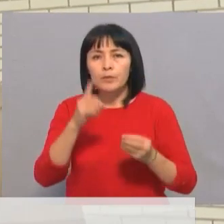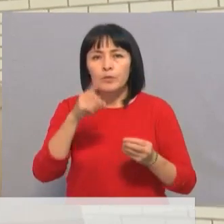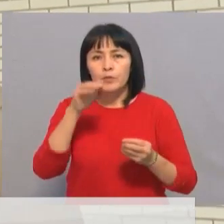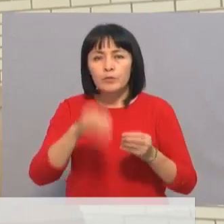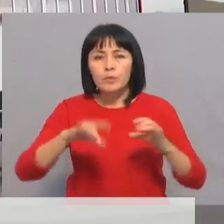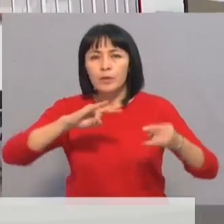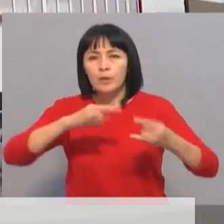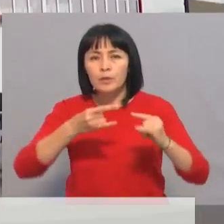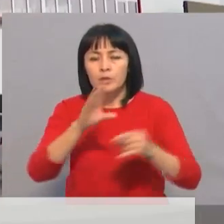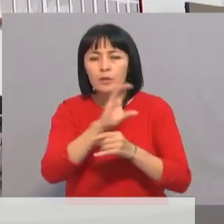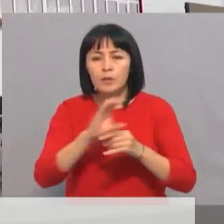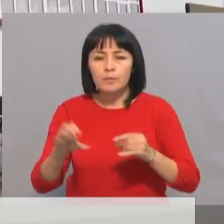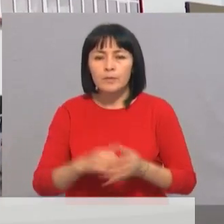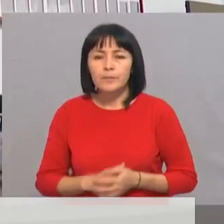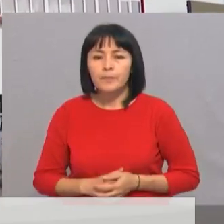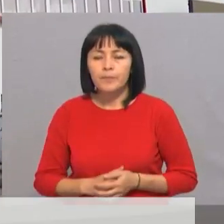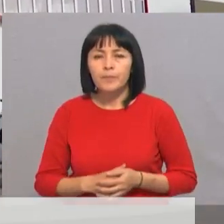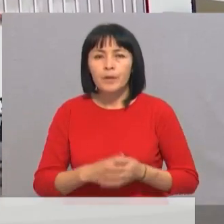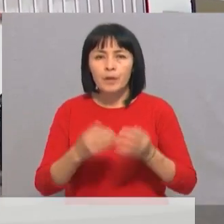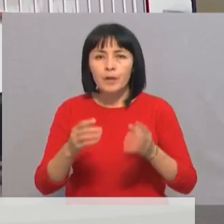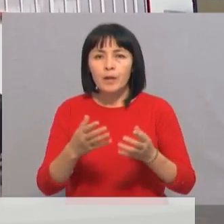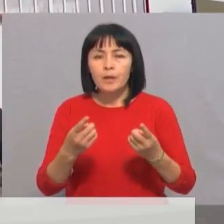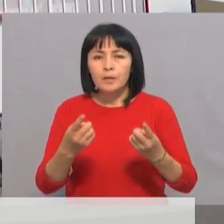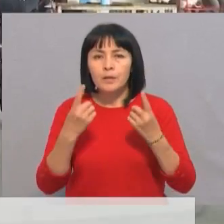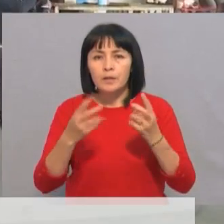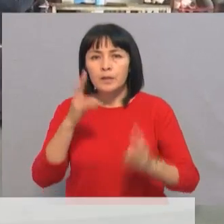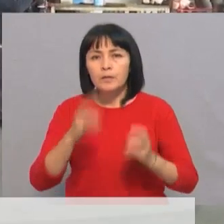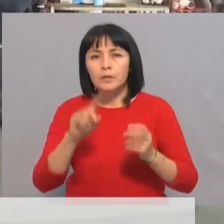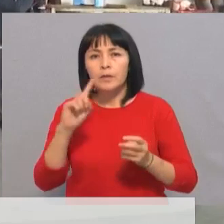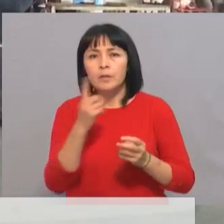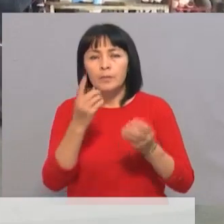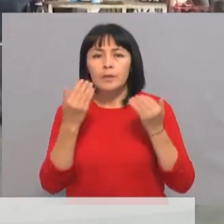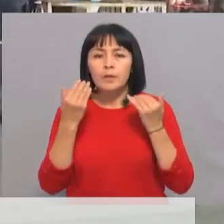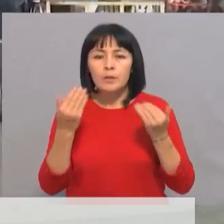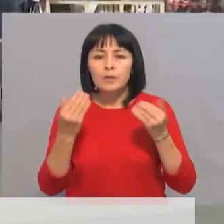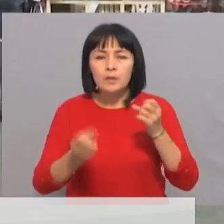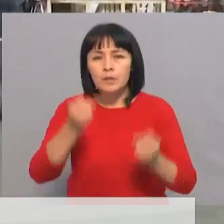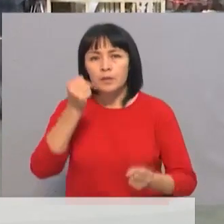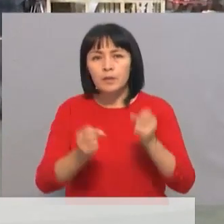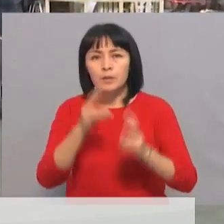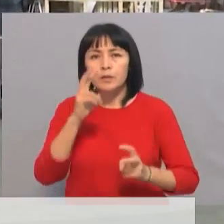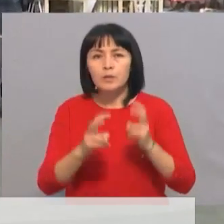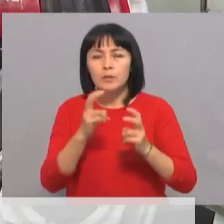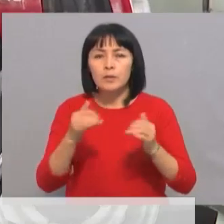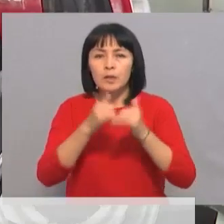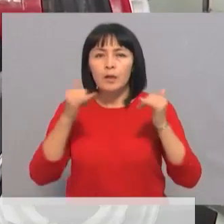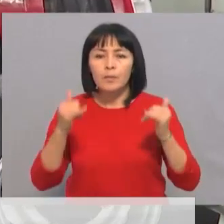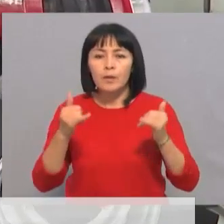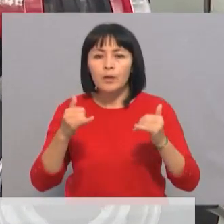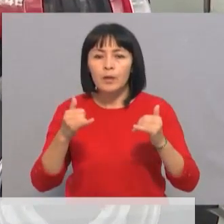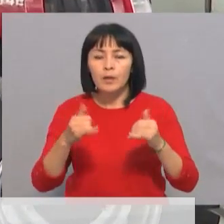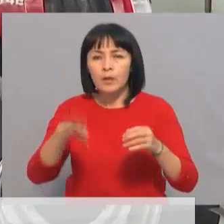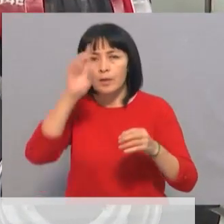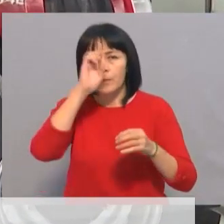çıkaramız kazırgı tağında. Аймақтағы ірі кәсіпорындардың бірі Каскиоти трактор зауыты үдемелі индустриалды инновациялық